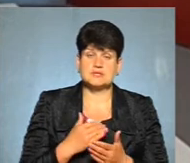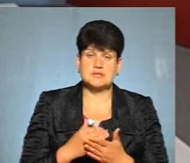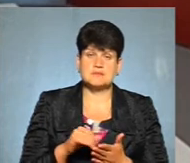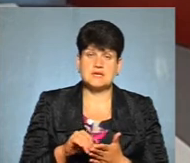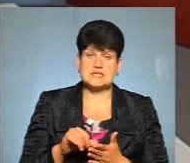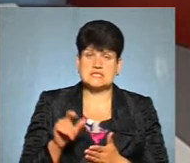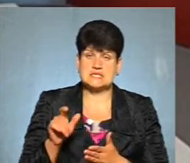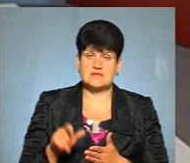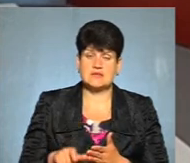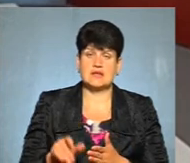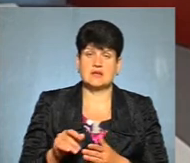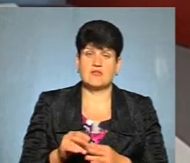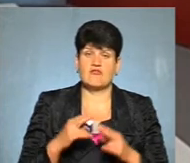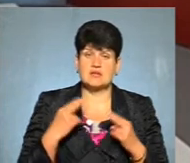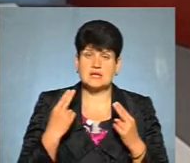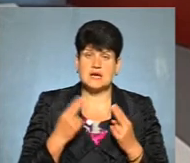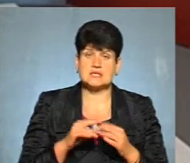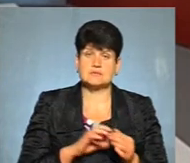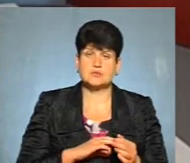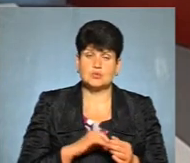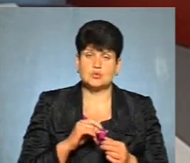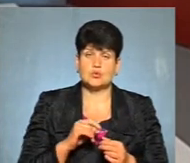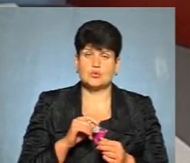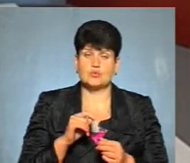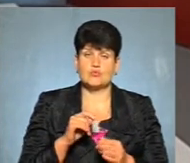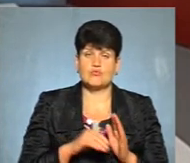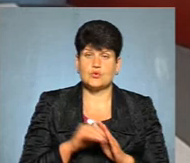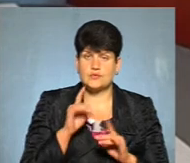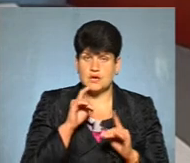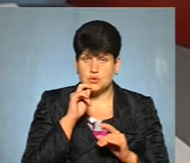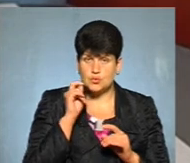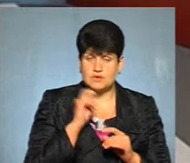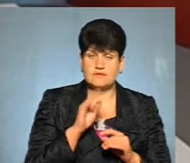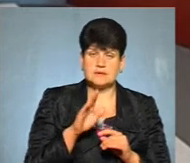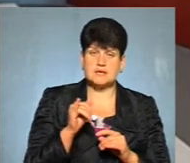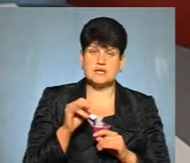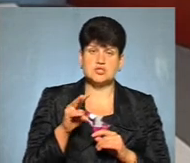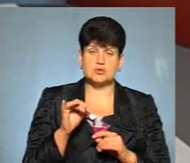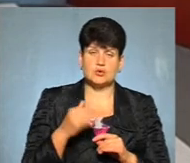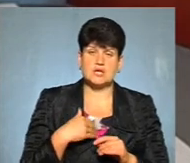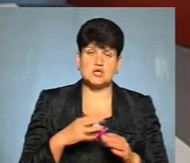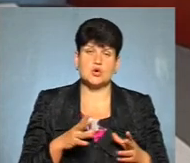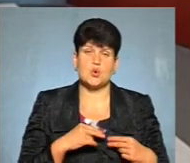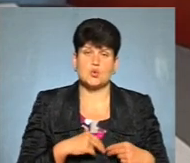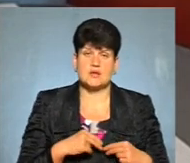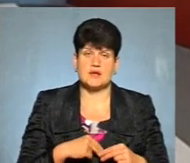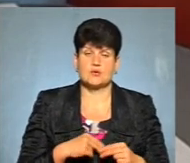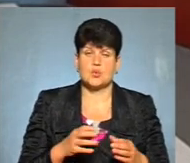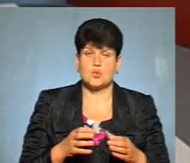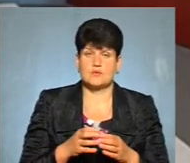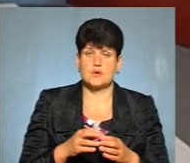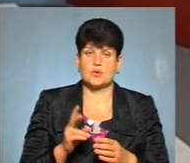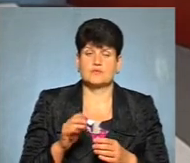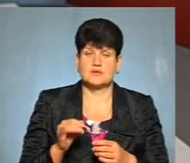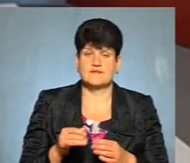представник Федерації профспілок у Верховній Раді України Вадим Івченко. Крім того, наш колега, голова Конфедерації вільних